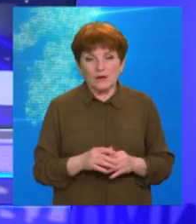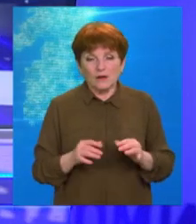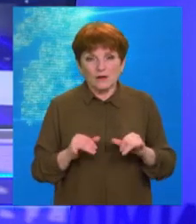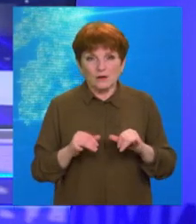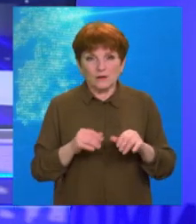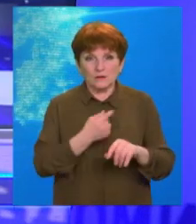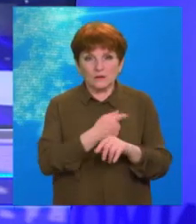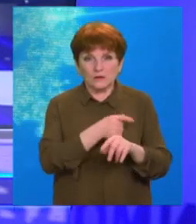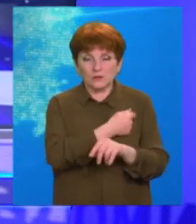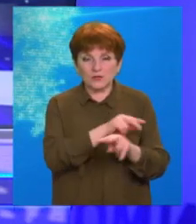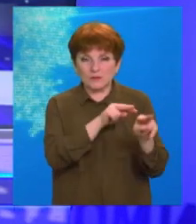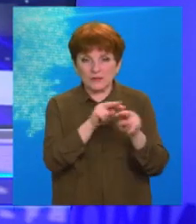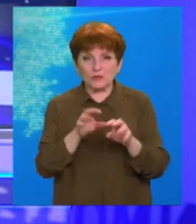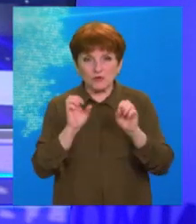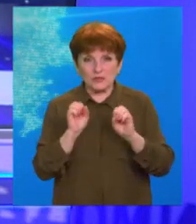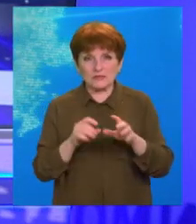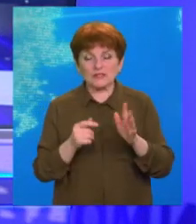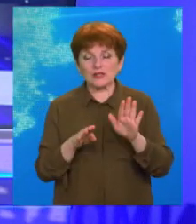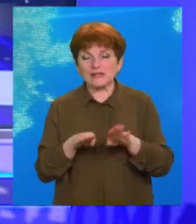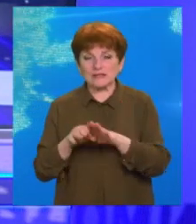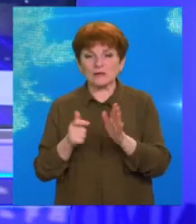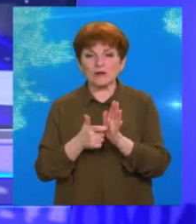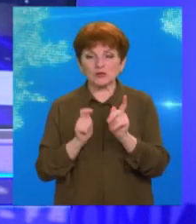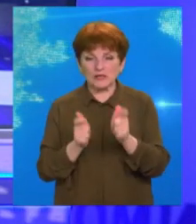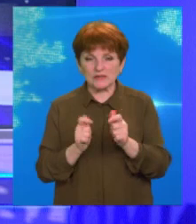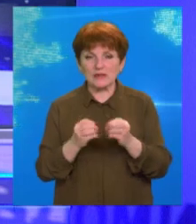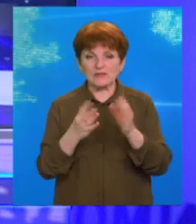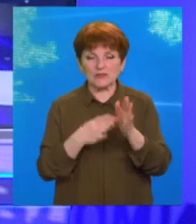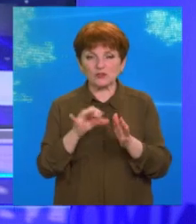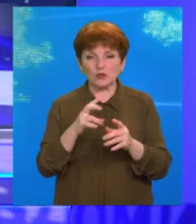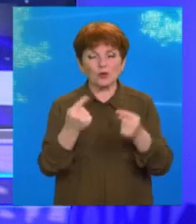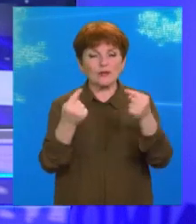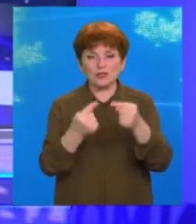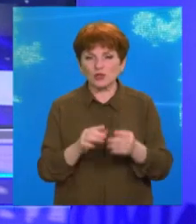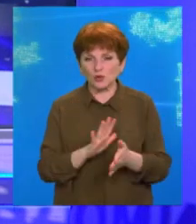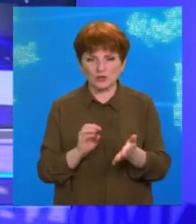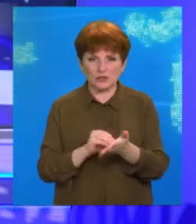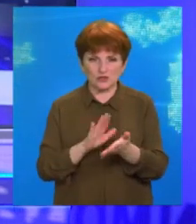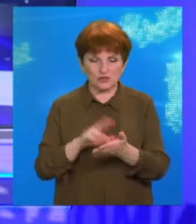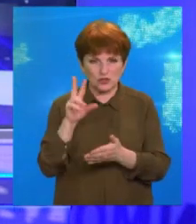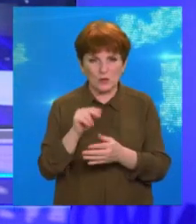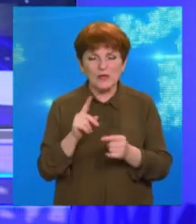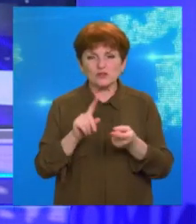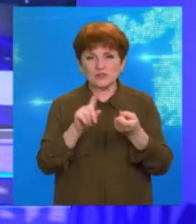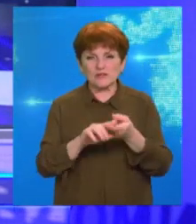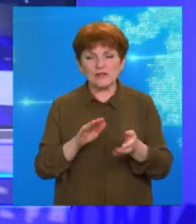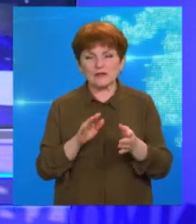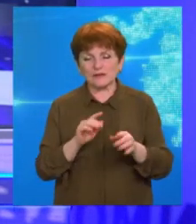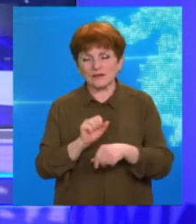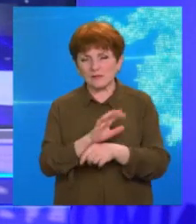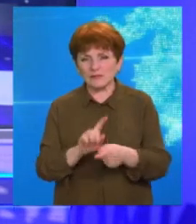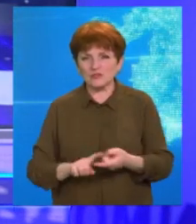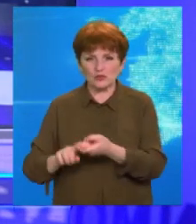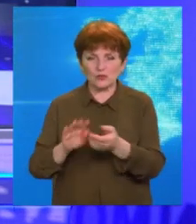Рособоронадзор назвал возможную дачу сдачи единого госэкзамена 19 июня, но она не окончательная. Все зависит от эпидситуации в стране. Ясно